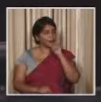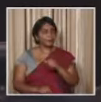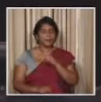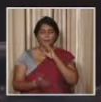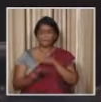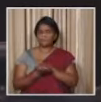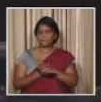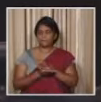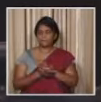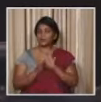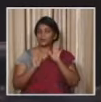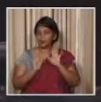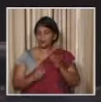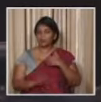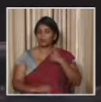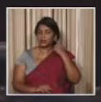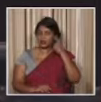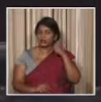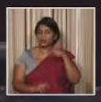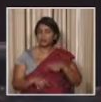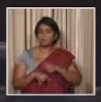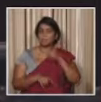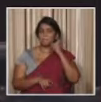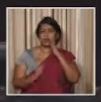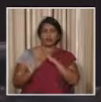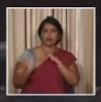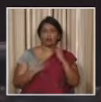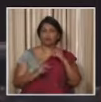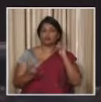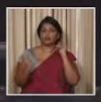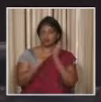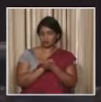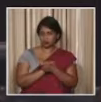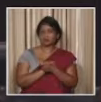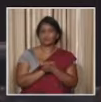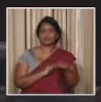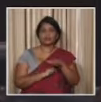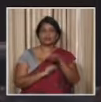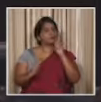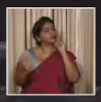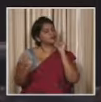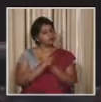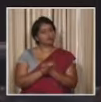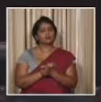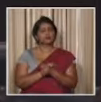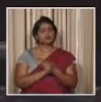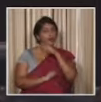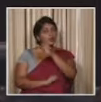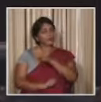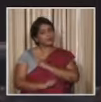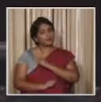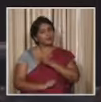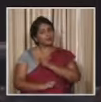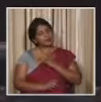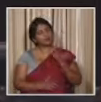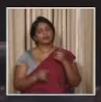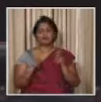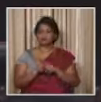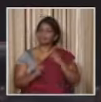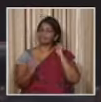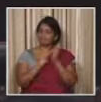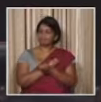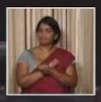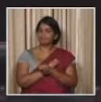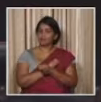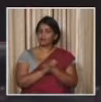පැහැදිලි. හැබැයි අපි හිතනවා දැන් පරක්කු වැඩි. මේ වෙනස සිද්ධ වෙනවා. මේ සමාජ පරිවර්තනය ඔවුන් කැමති වුණත් නැති වුණත් සිද්ධ